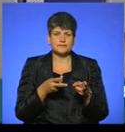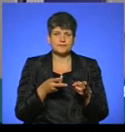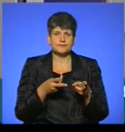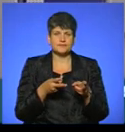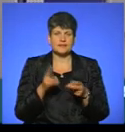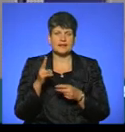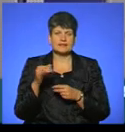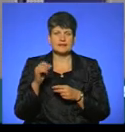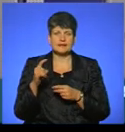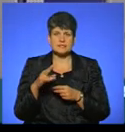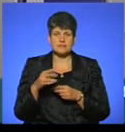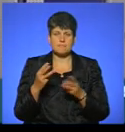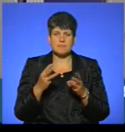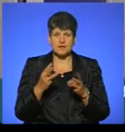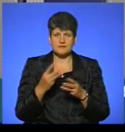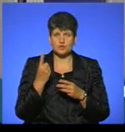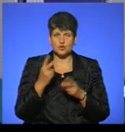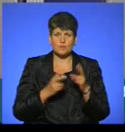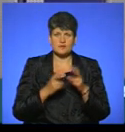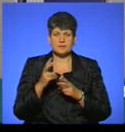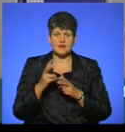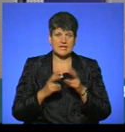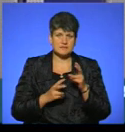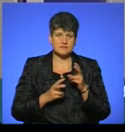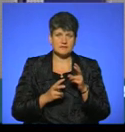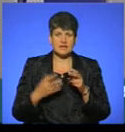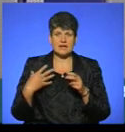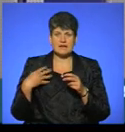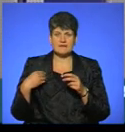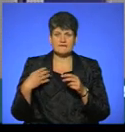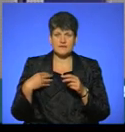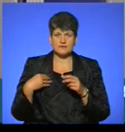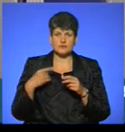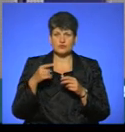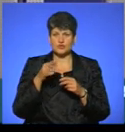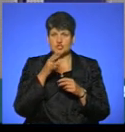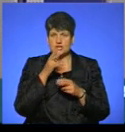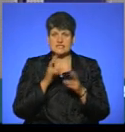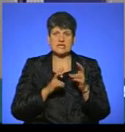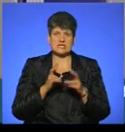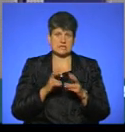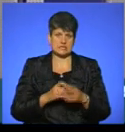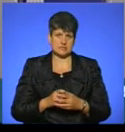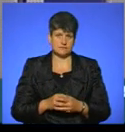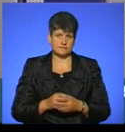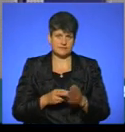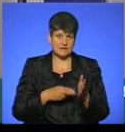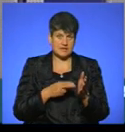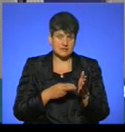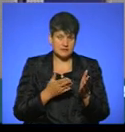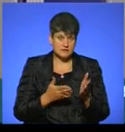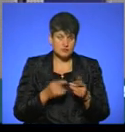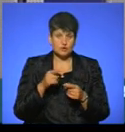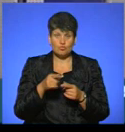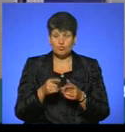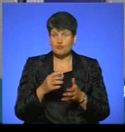диспалива з одного підприємства Львівської, на той час залізниці. Тому причини